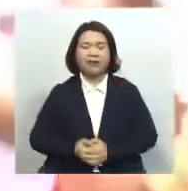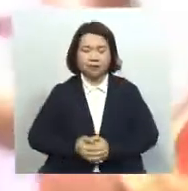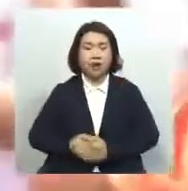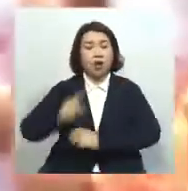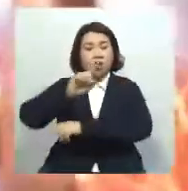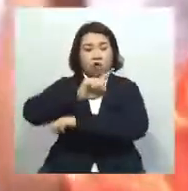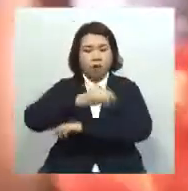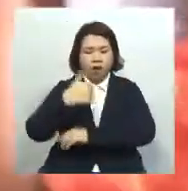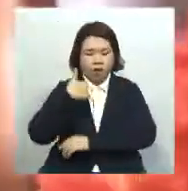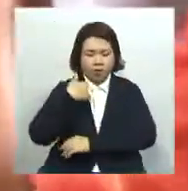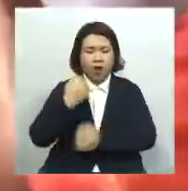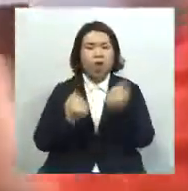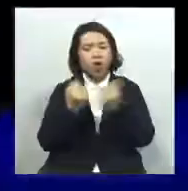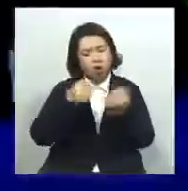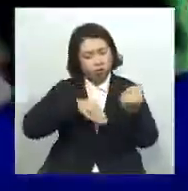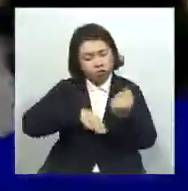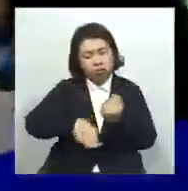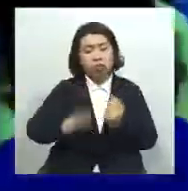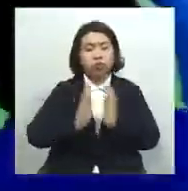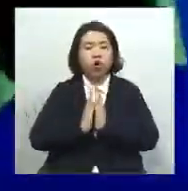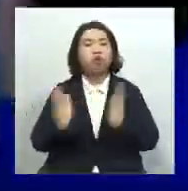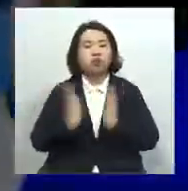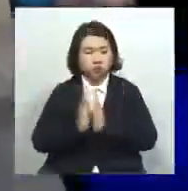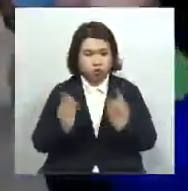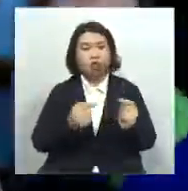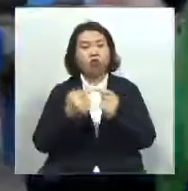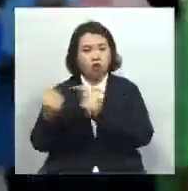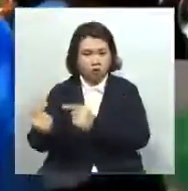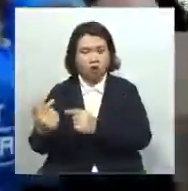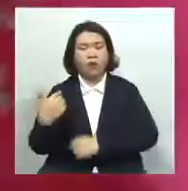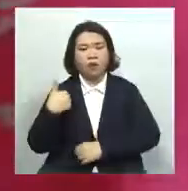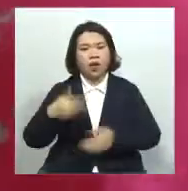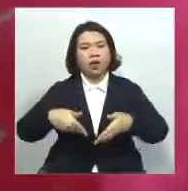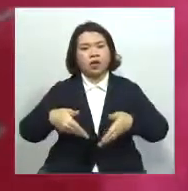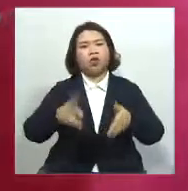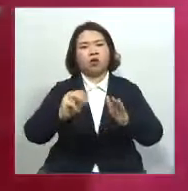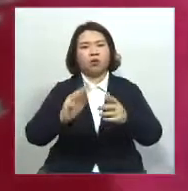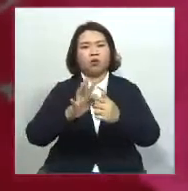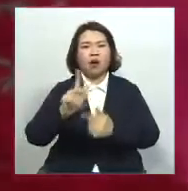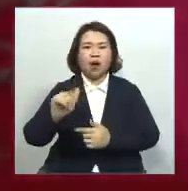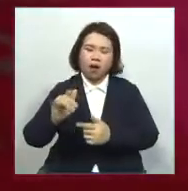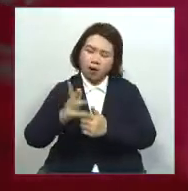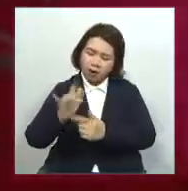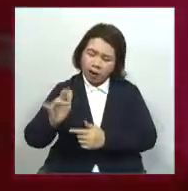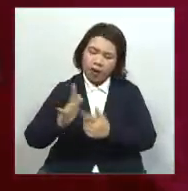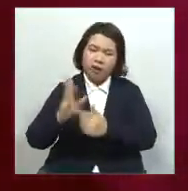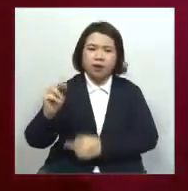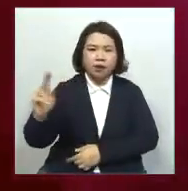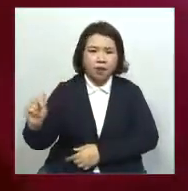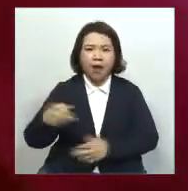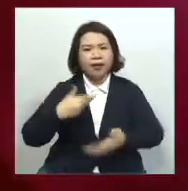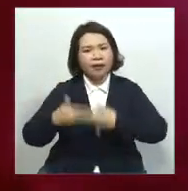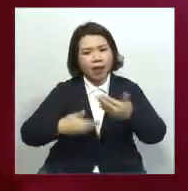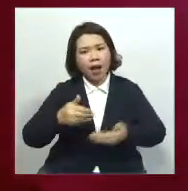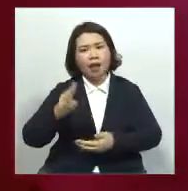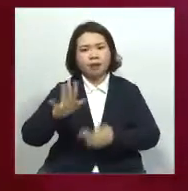นะครับก็จะมีการขึ้นรถแห่ขอบคุณประชาชนกันต่อนะครับโดยใช้เส้นทางมาลายแมนแยกหนองวันเรียงตลาดบางลี่นะ